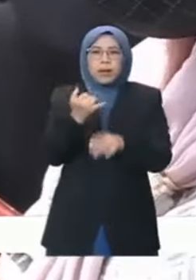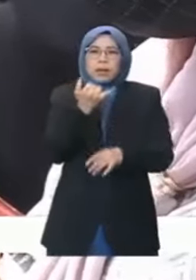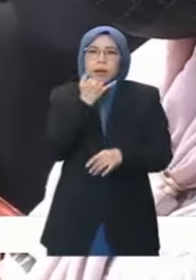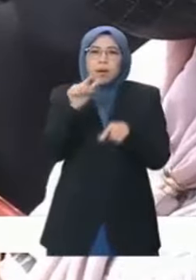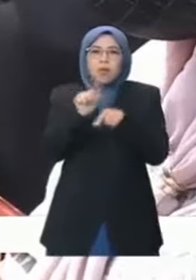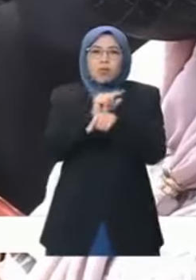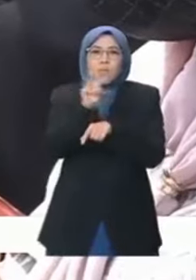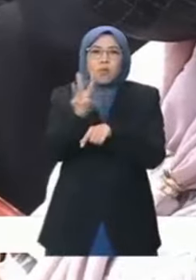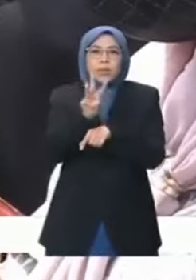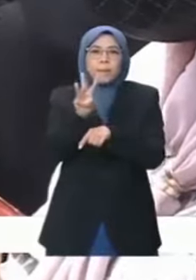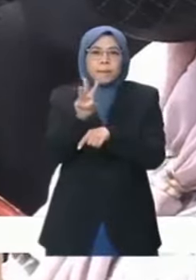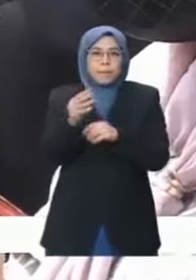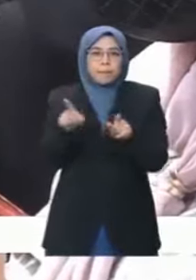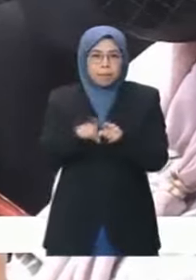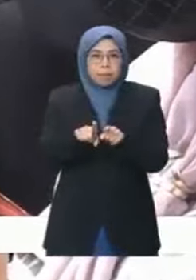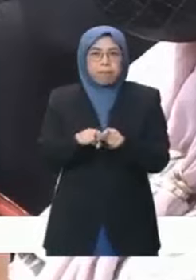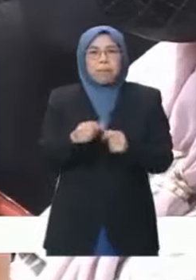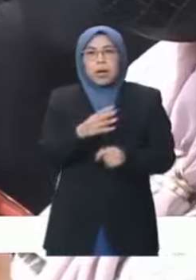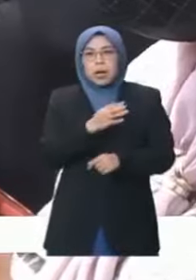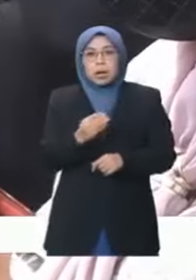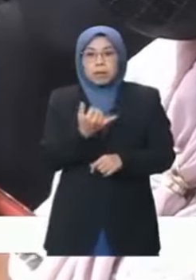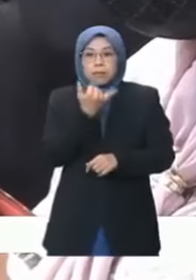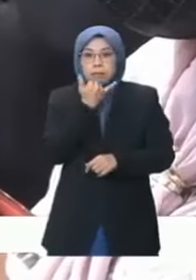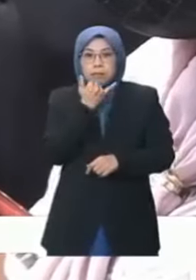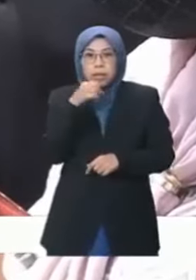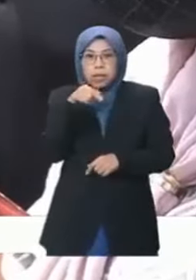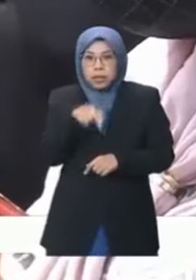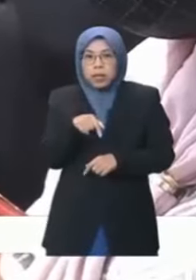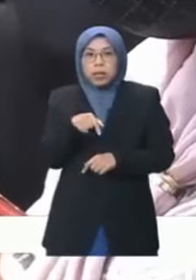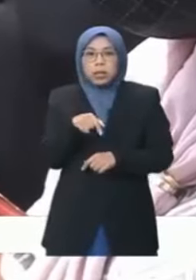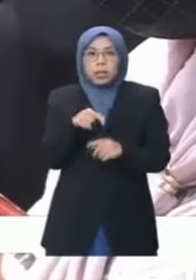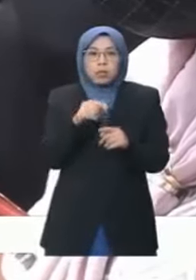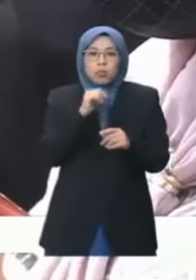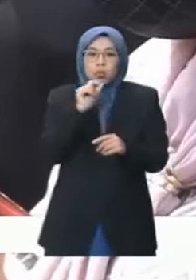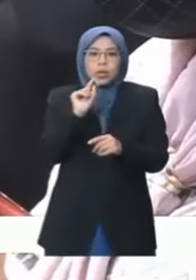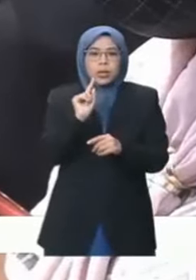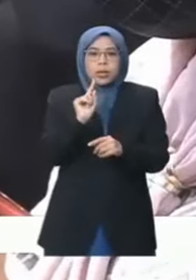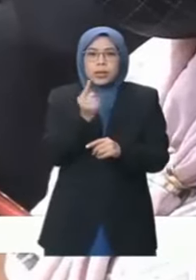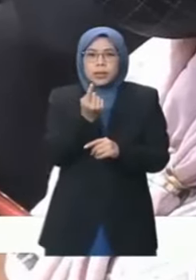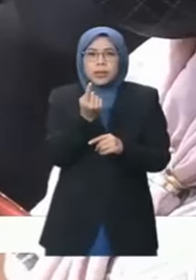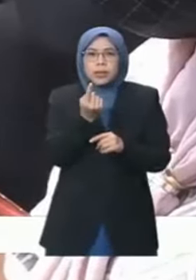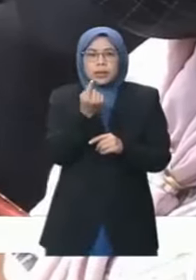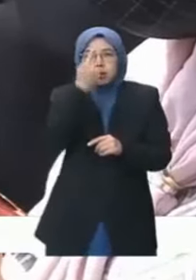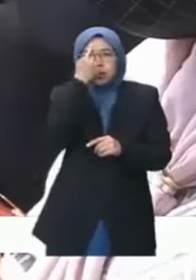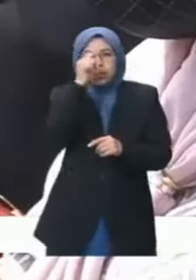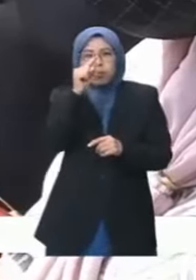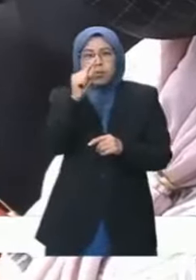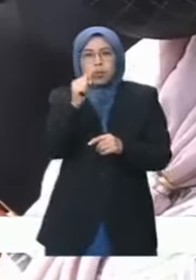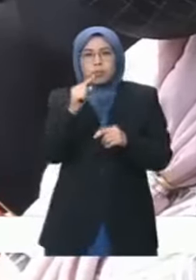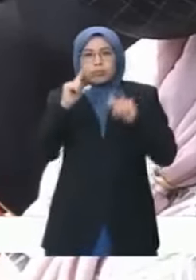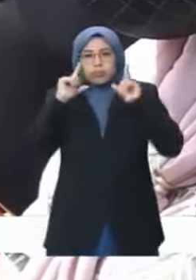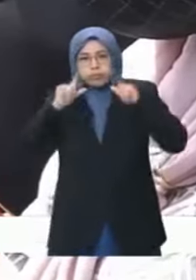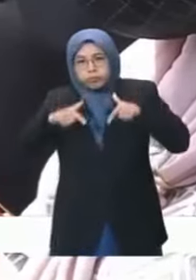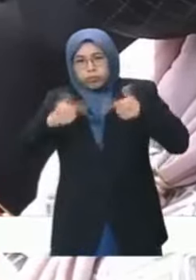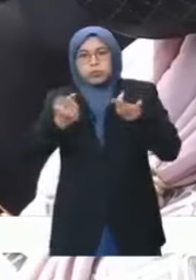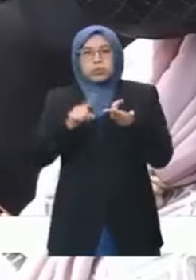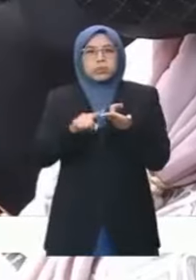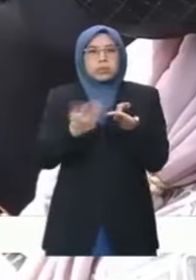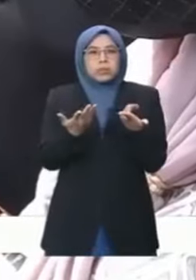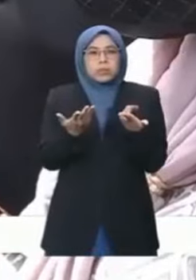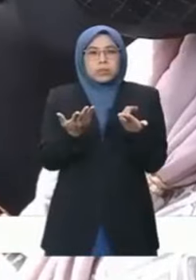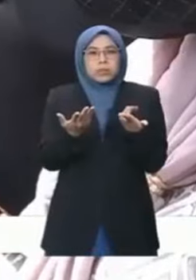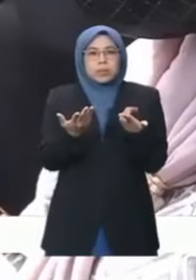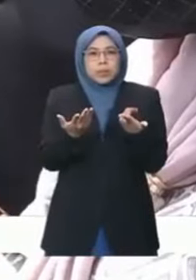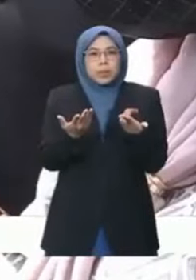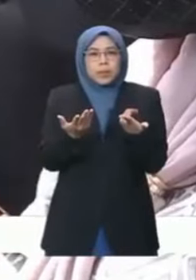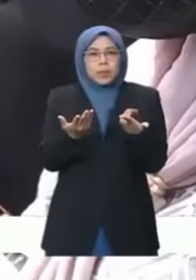WhatsApp. Dan kesalahan-kesalahan bukan hanya dalam isu-isu seperti mengaibkan ataupun